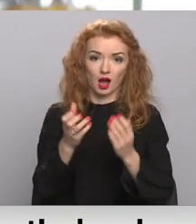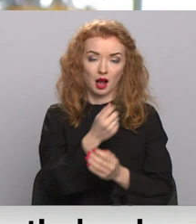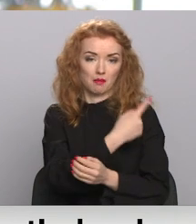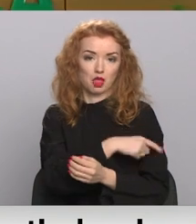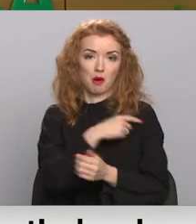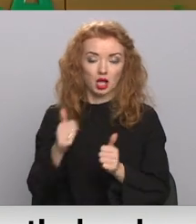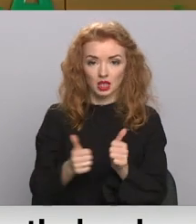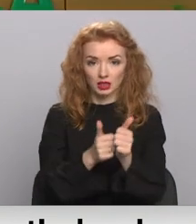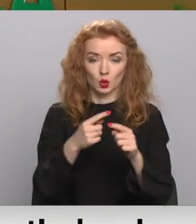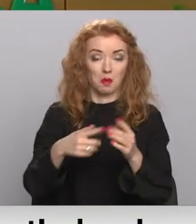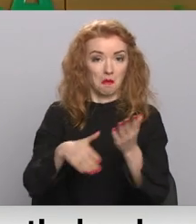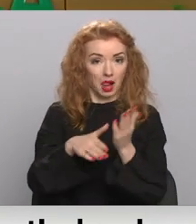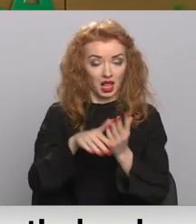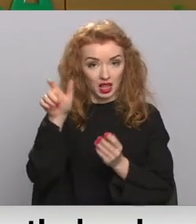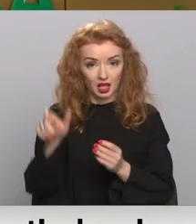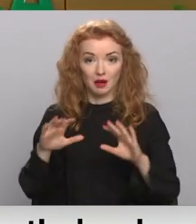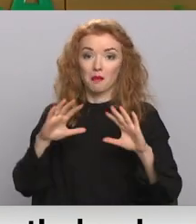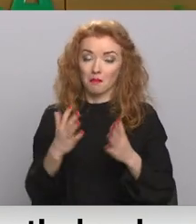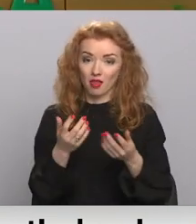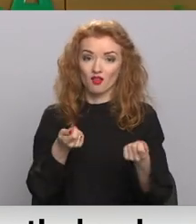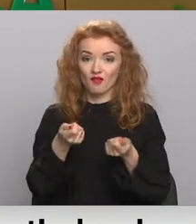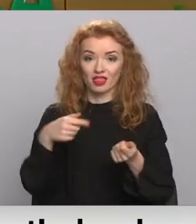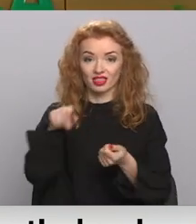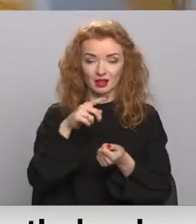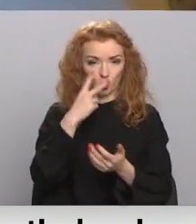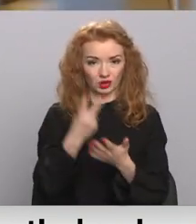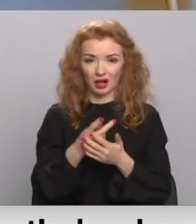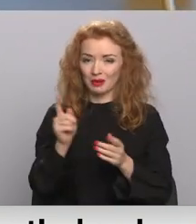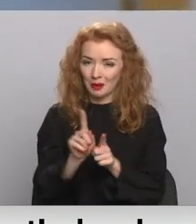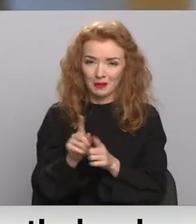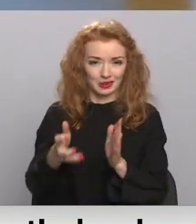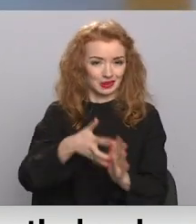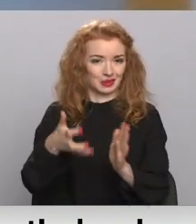un ārsta palīgiem, taču pēc ārstniecības iestādes vadības domam ar to būs par maz, kā